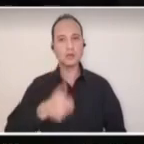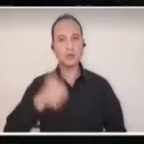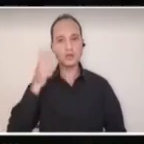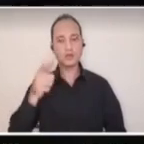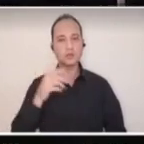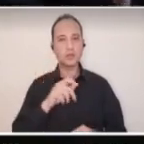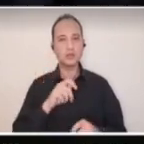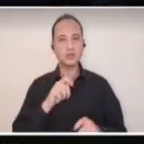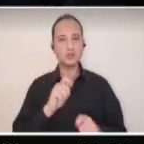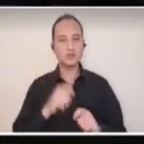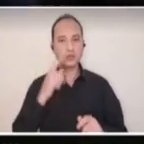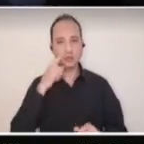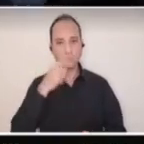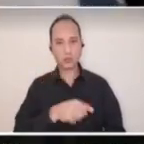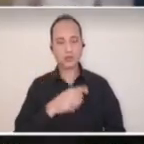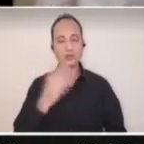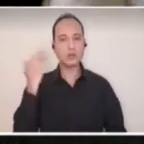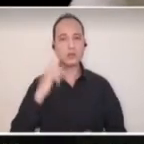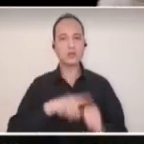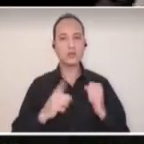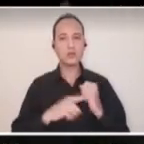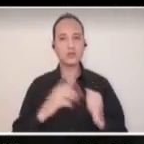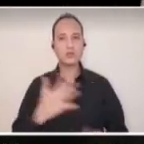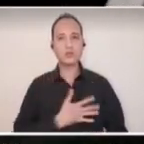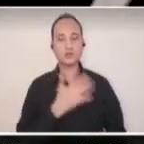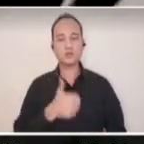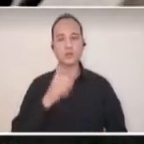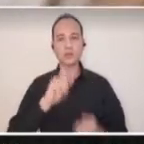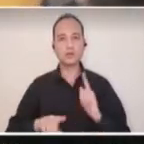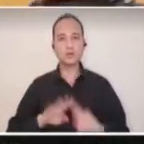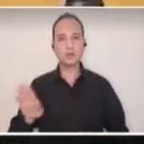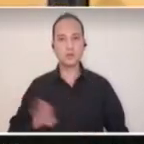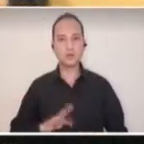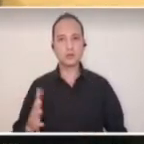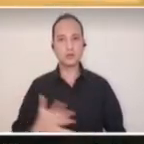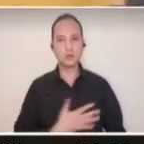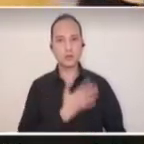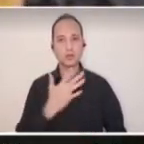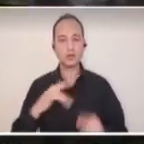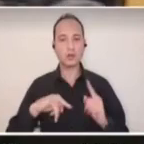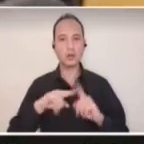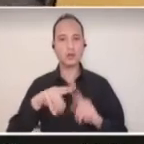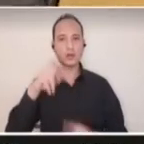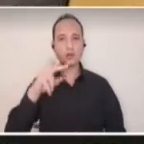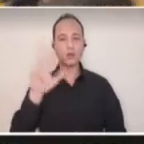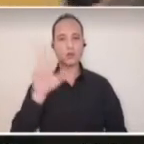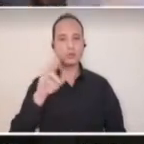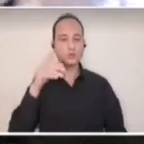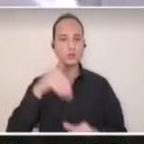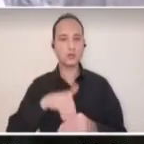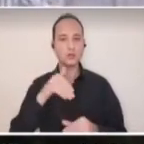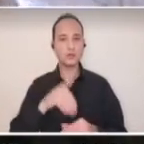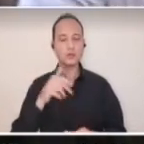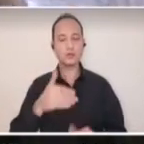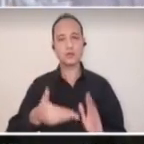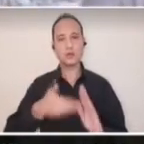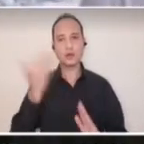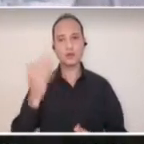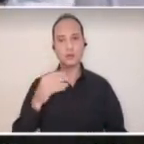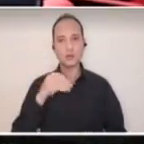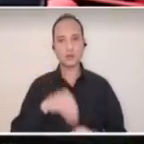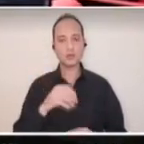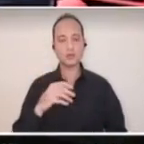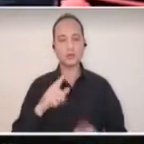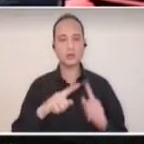Geçen haftadan bu yana CHP lideri Kılıçdaroğlu ile birlikte CHP ve HDP'li 30'u aşkın milletvekilinin dokunulmazlık fezlekesi meclise